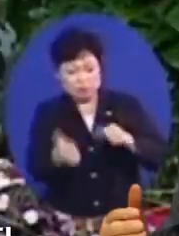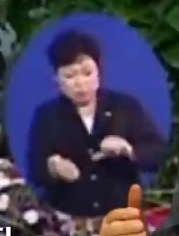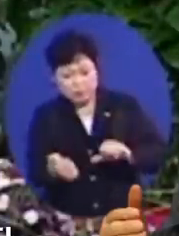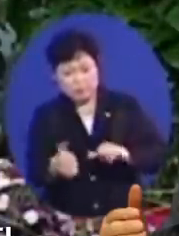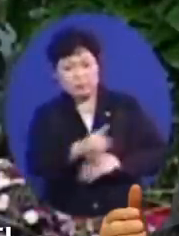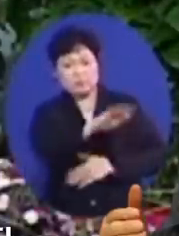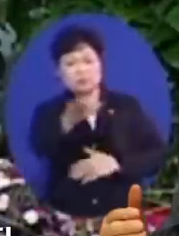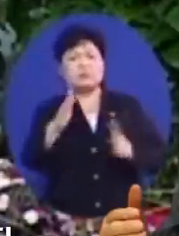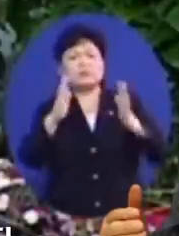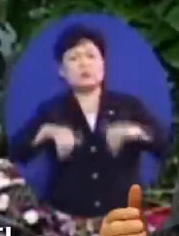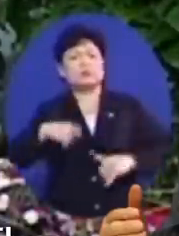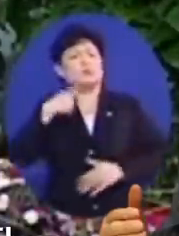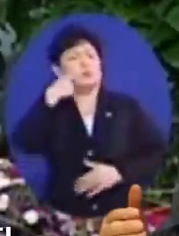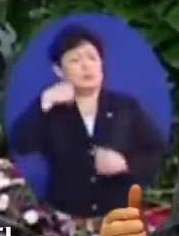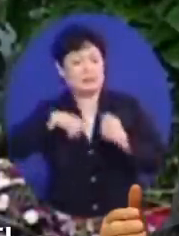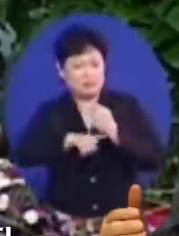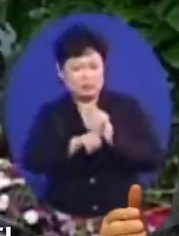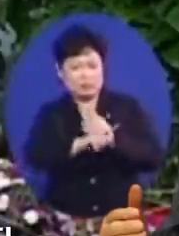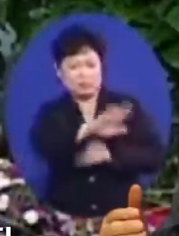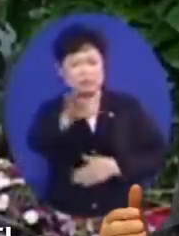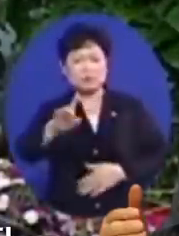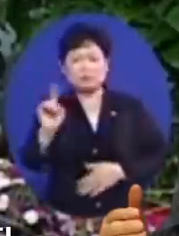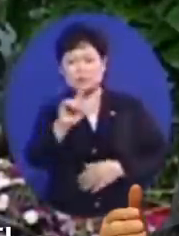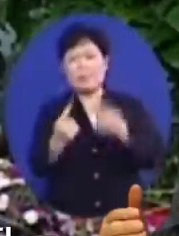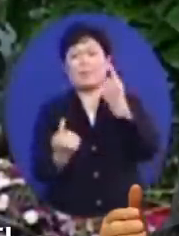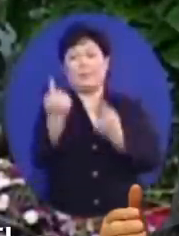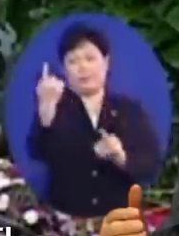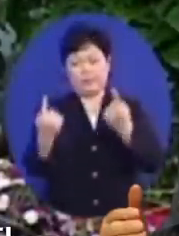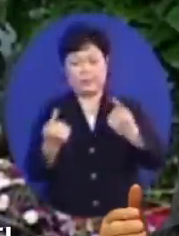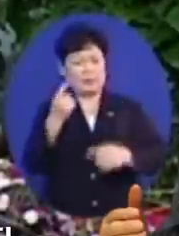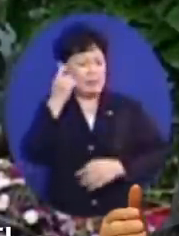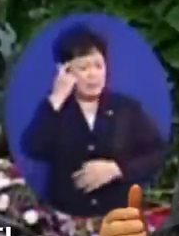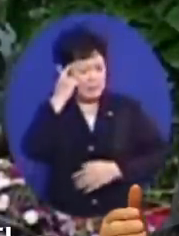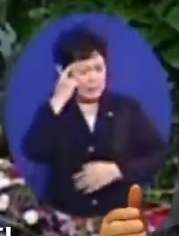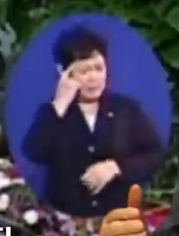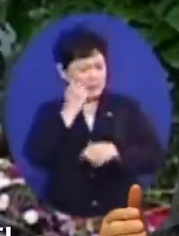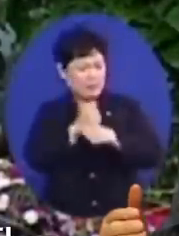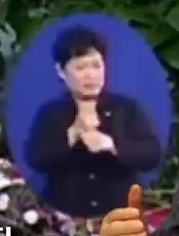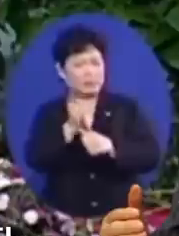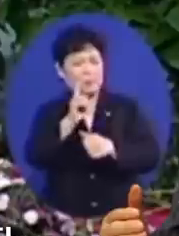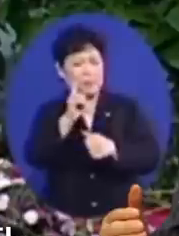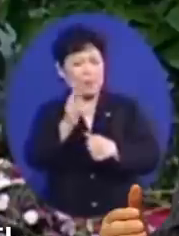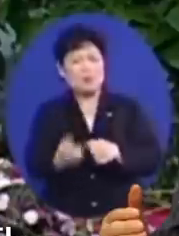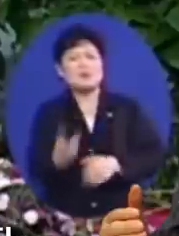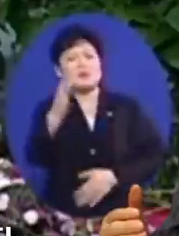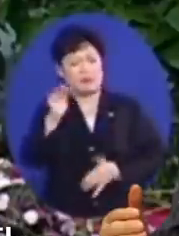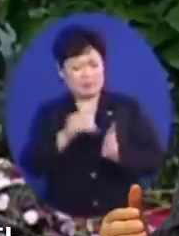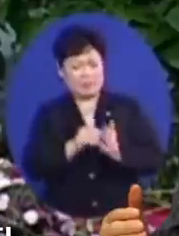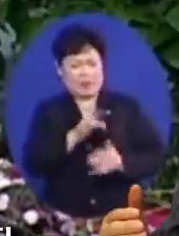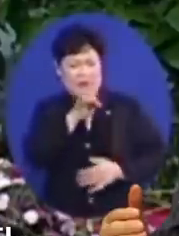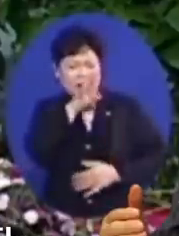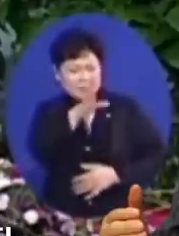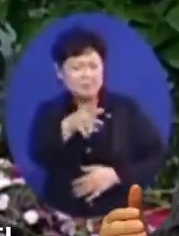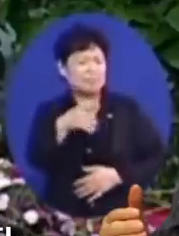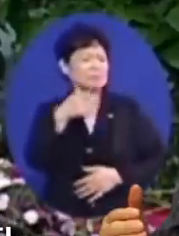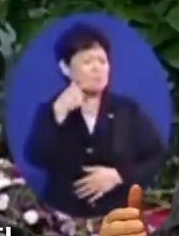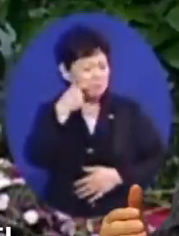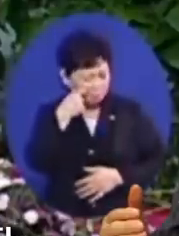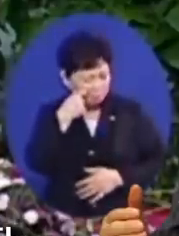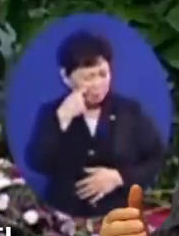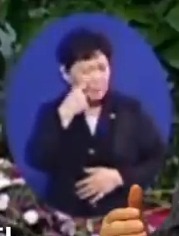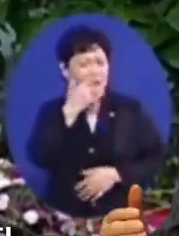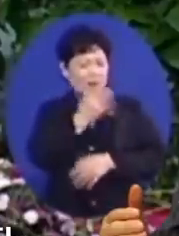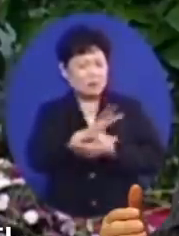우리를 무너뜨리지 못하는 것은 우리는 무엇보다도 생각에서 이겨야 합니다. 우리는 안 된다, 할 수 없다는